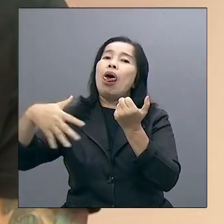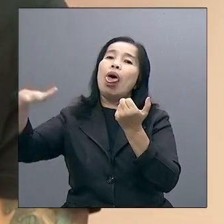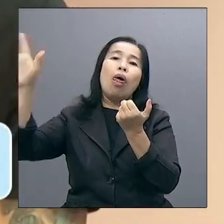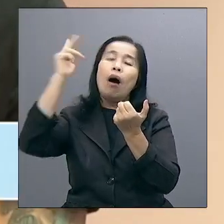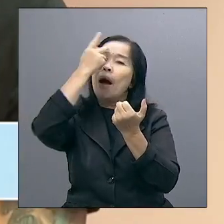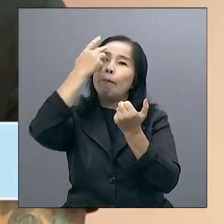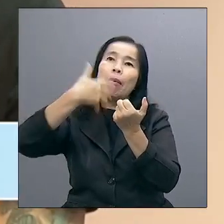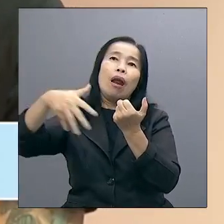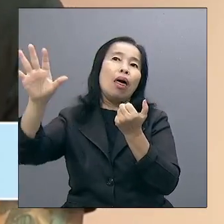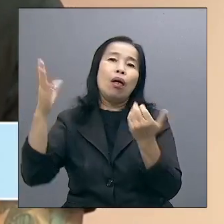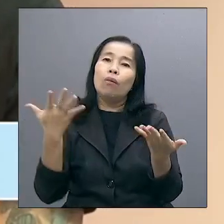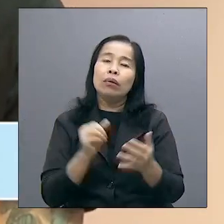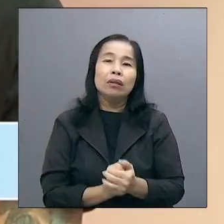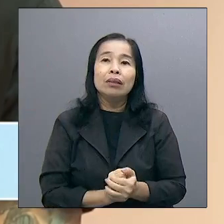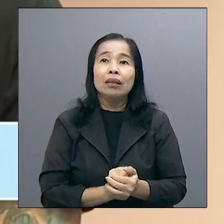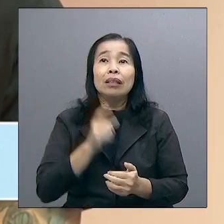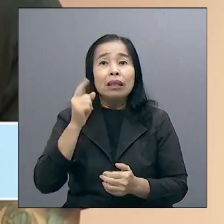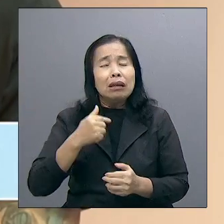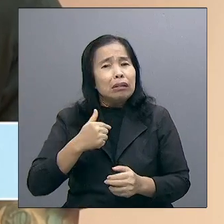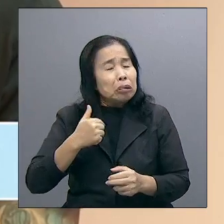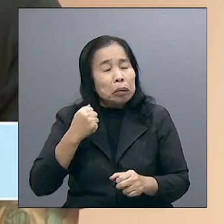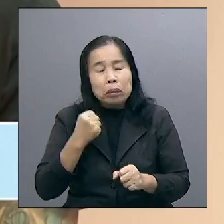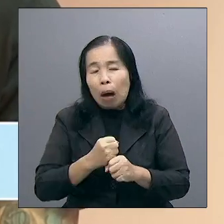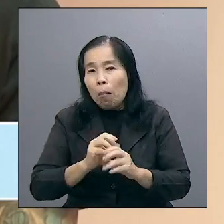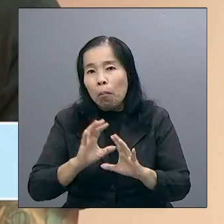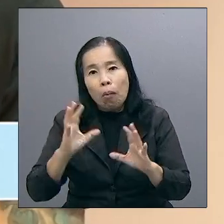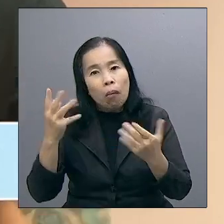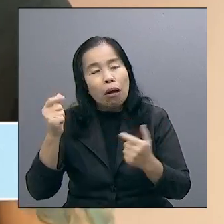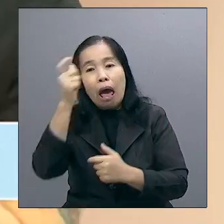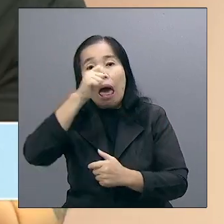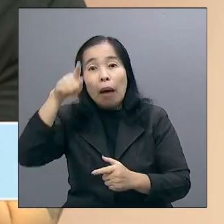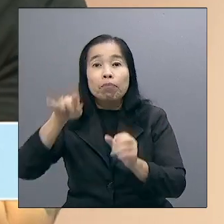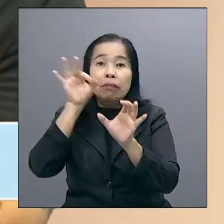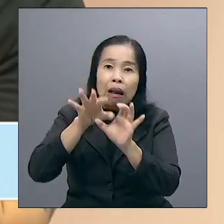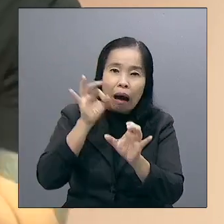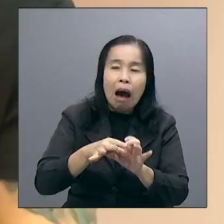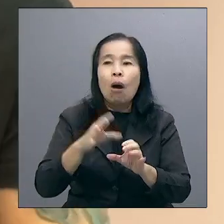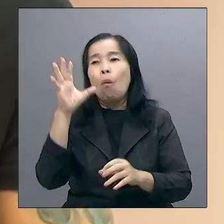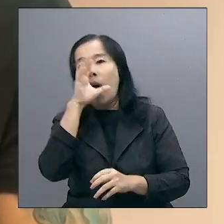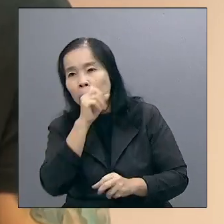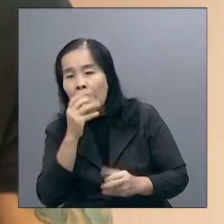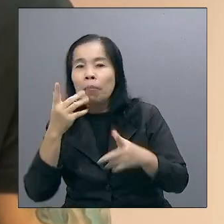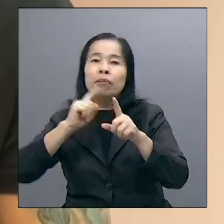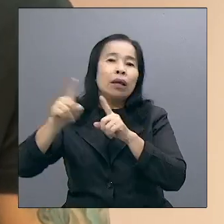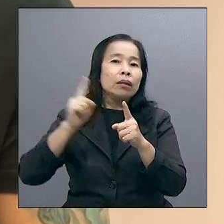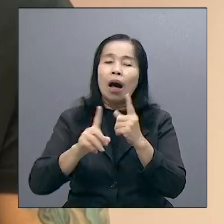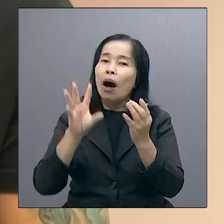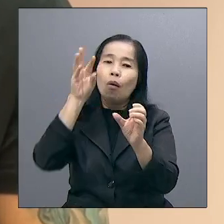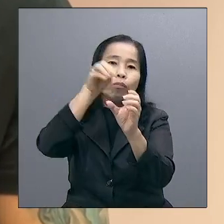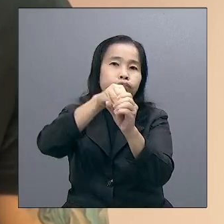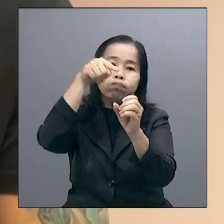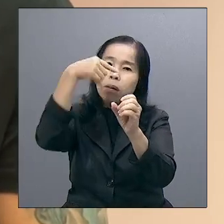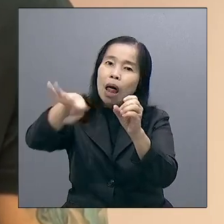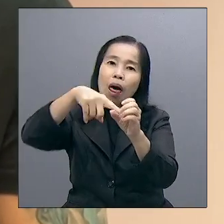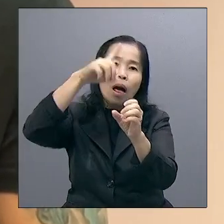งกัธนาคารด้วย รู้ทุกอย่างเลยแต่เรามาพาสตรที่ว่า SS มัเข้ามาในก่องข้อคว